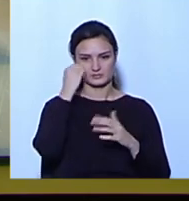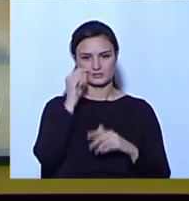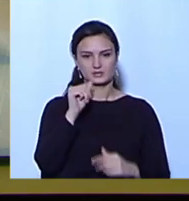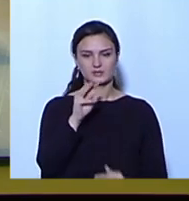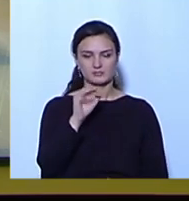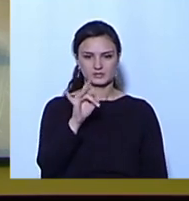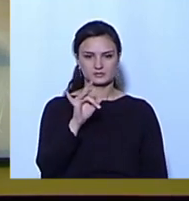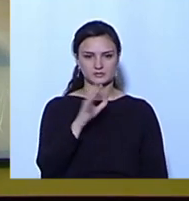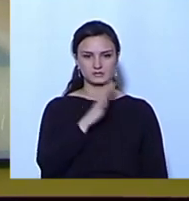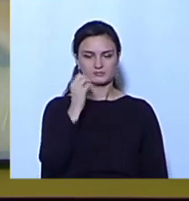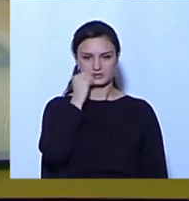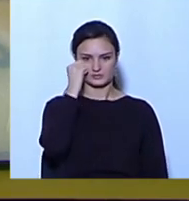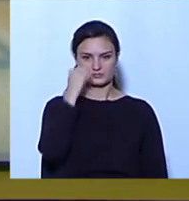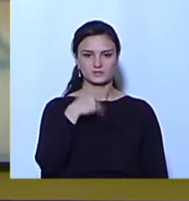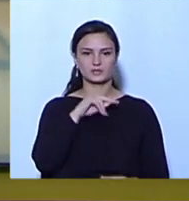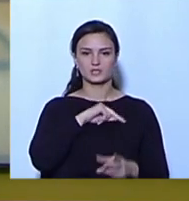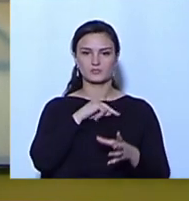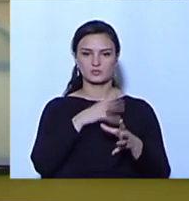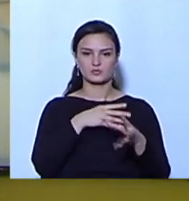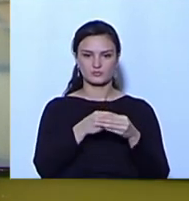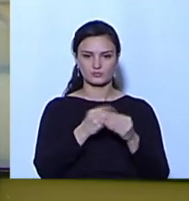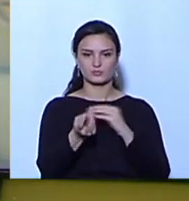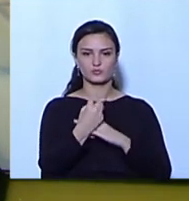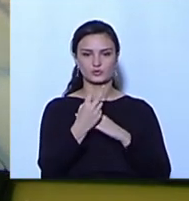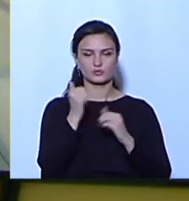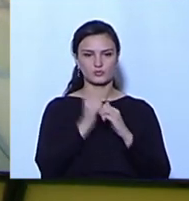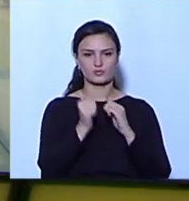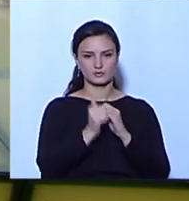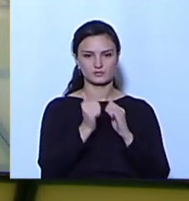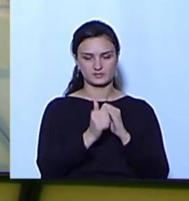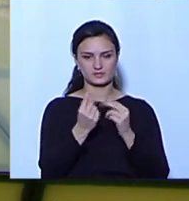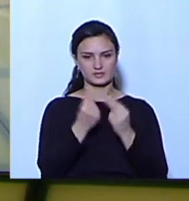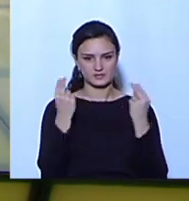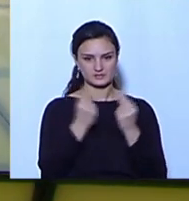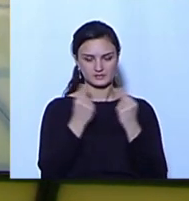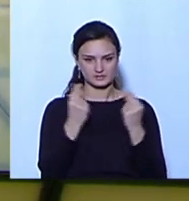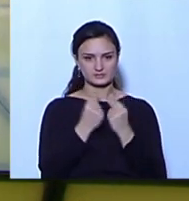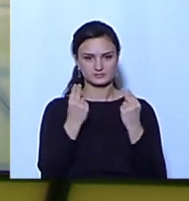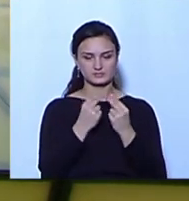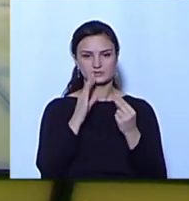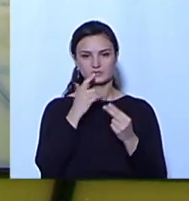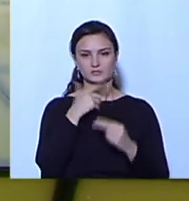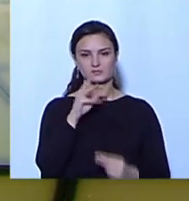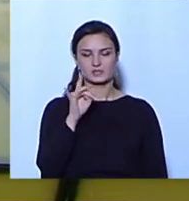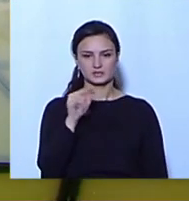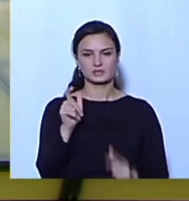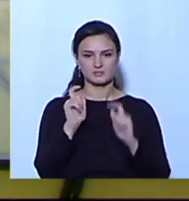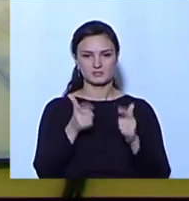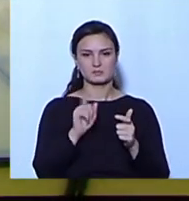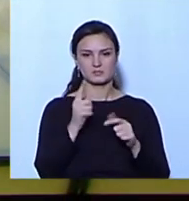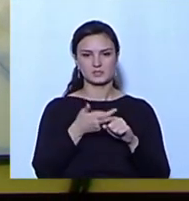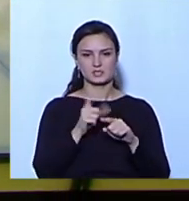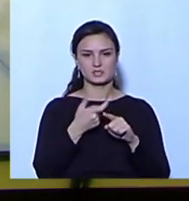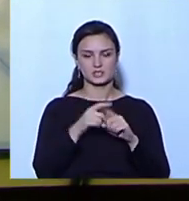თამარ. მადლობა, რომ ჩვენთან თანამშრომლობთ და მოდიხართ და ყოველთვის შინ მოვლის წესებს გვასწავლით. ქალბატონი მარინა დამეთანხმება, რომ